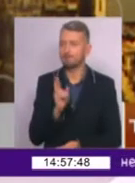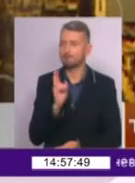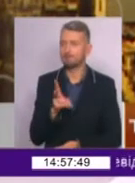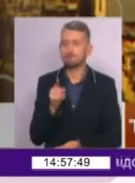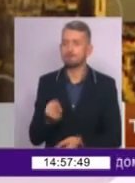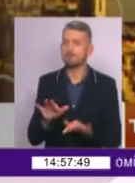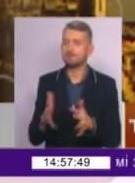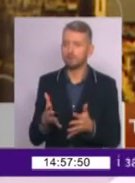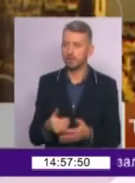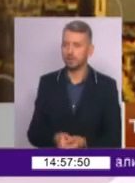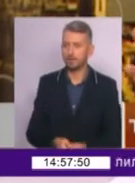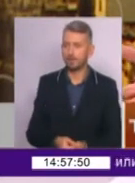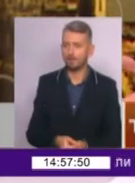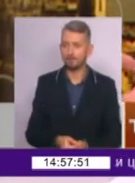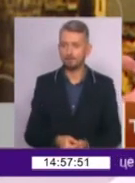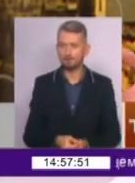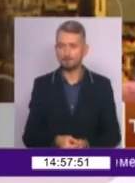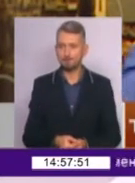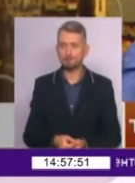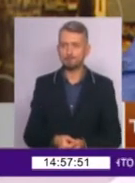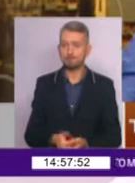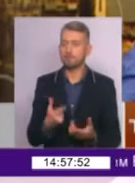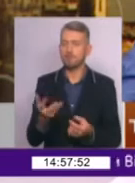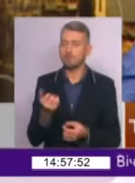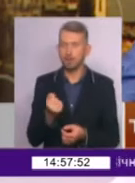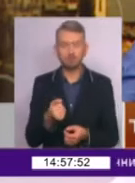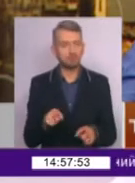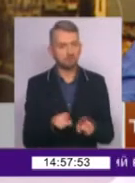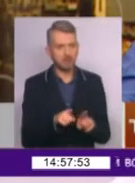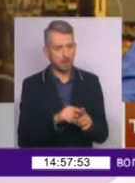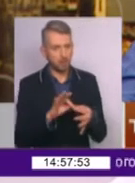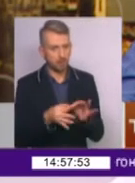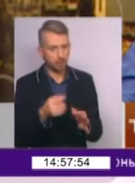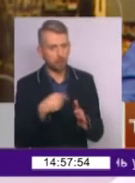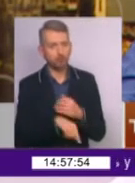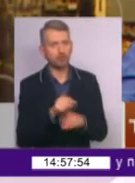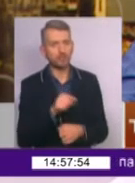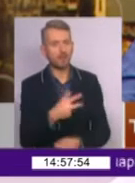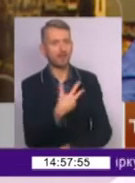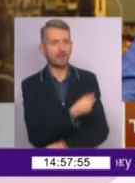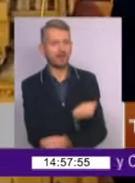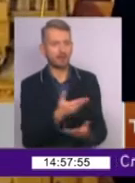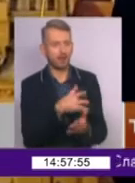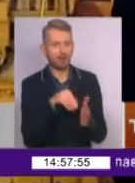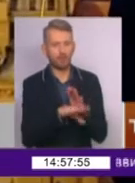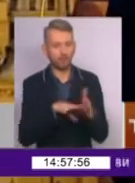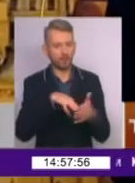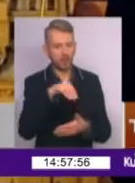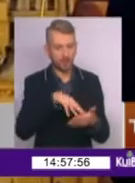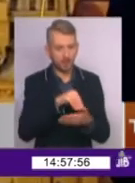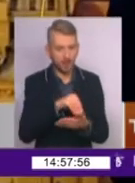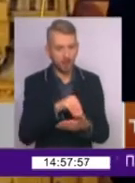тут ситуація відбувається? Тут, в принципі, так само складно, оскільки це вакцина, яка не входить в календар,